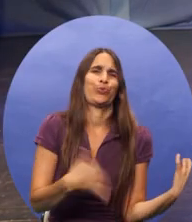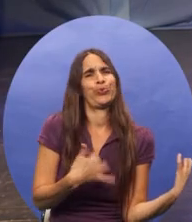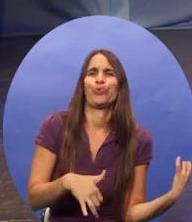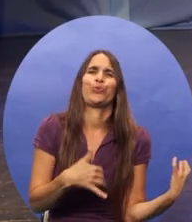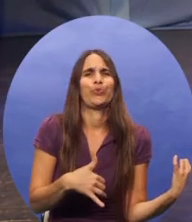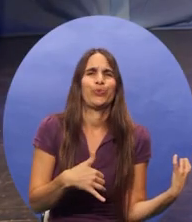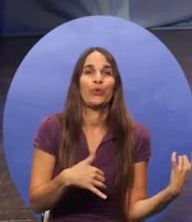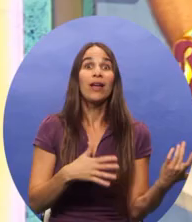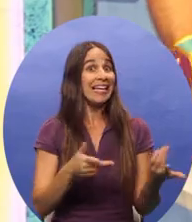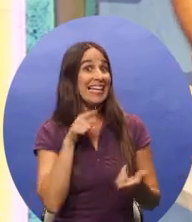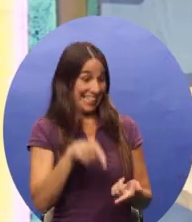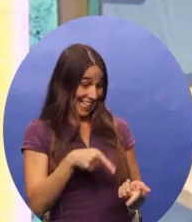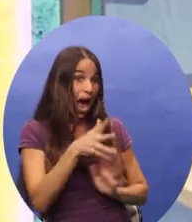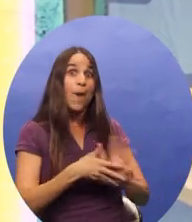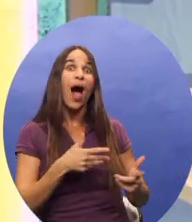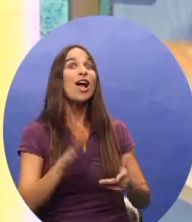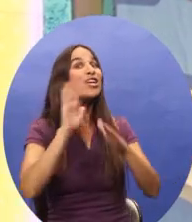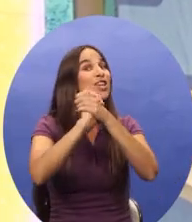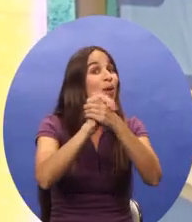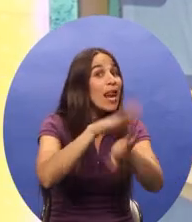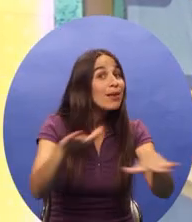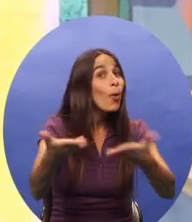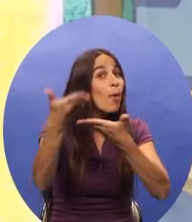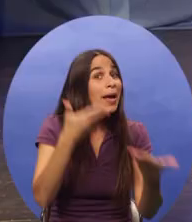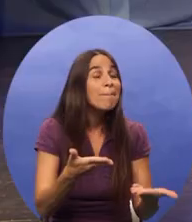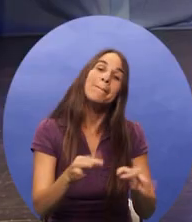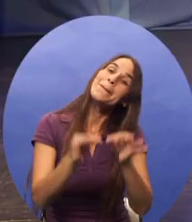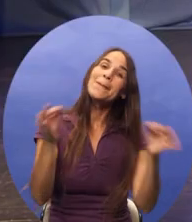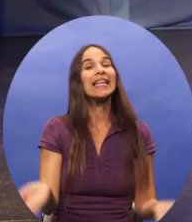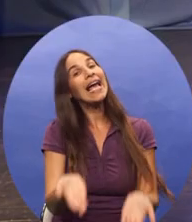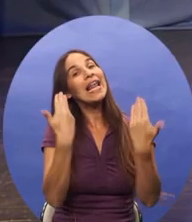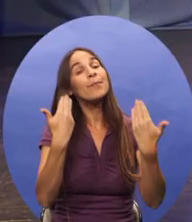היי, היא אומרת שלום ילדים וברוכים הבאים. אז אנחנו מתחילים.